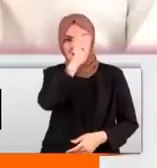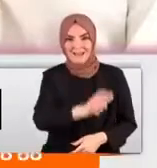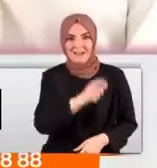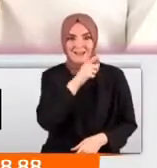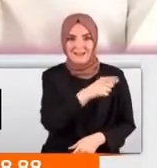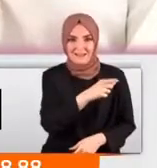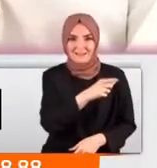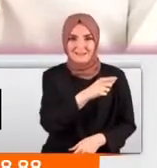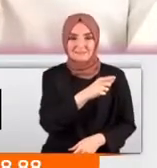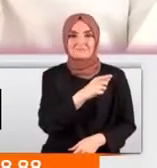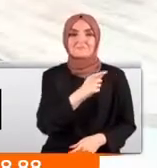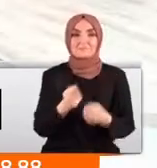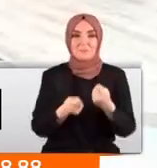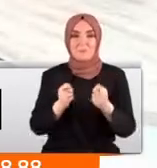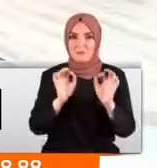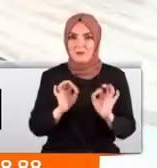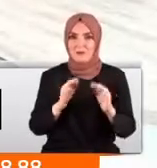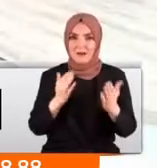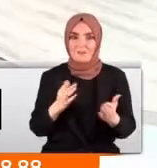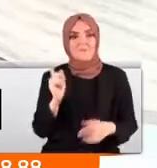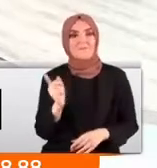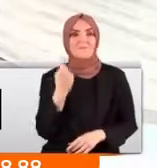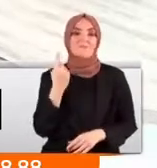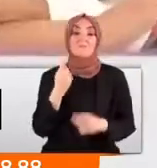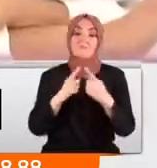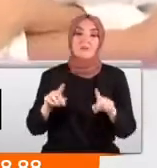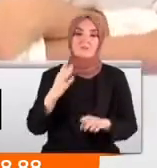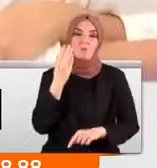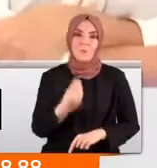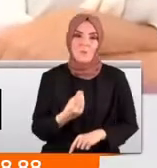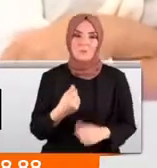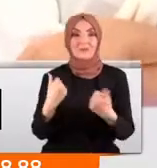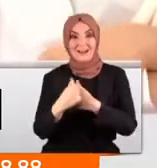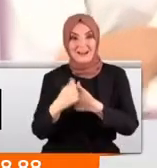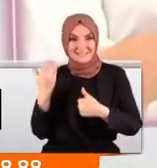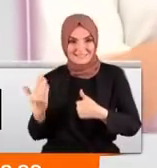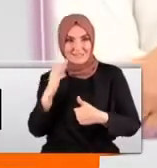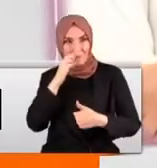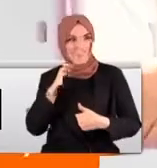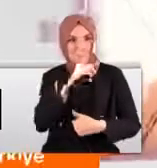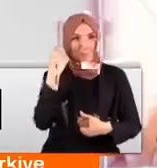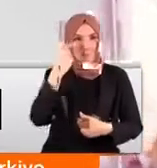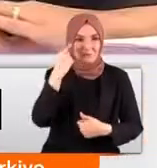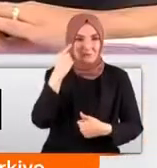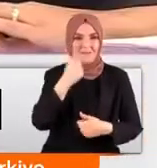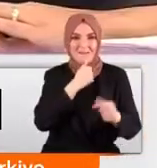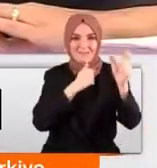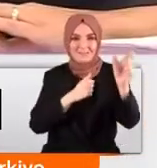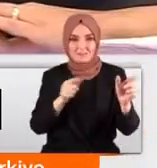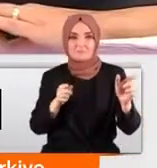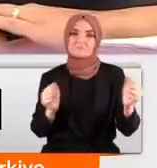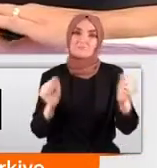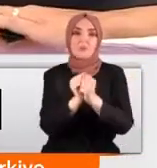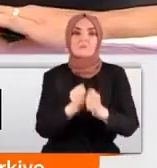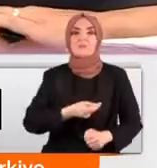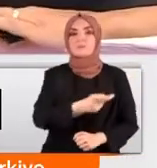Evli kadın kocasını terk edip dolandıracakları adama kaçtı. Kendisi götürdü, kendisi şey yaptı, kendisi aşık etti. Ben bunu